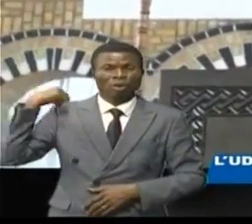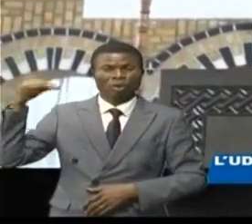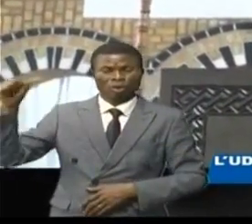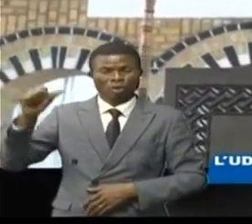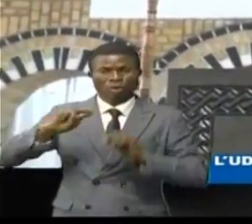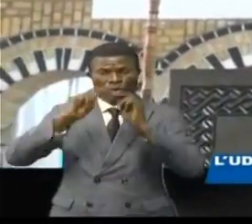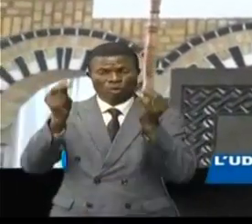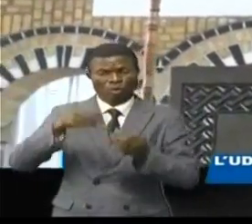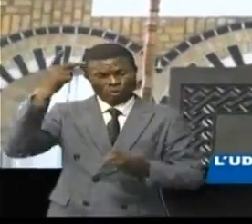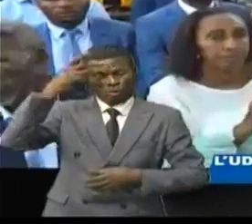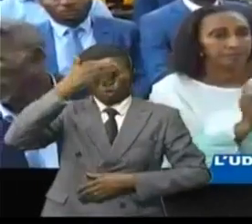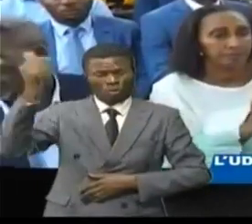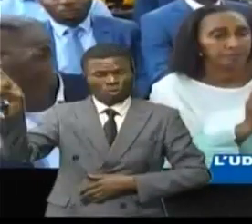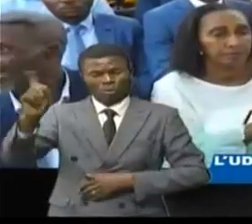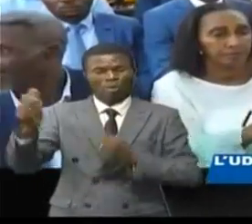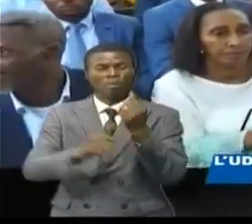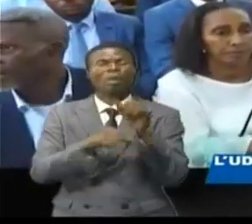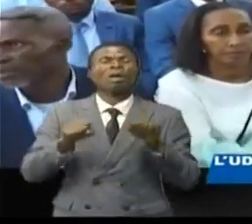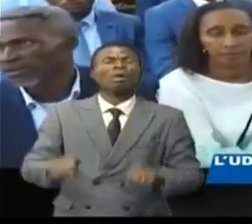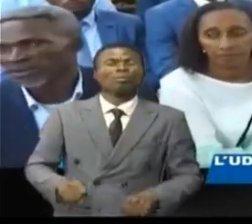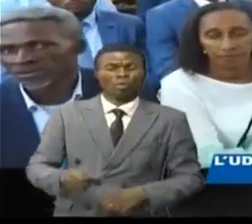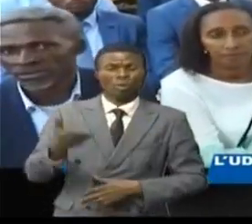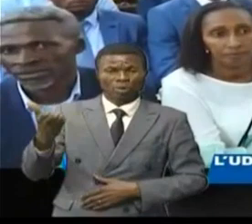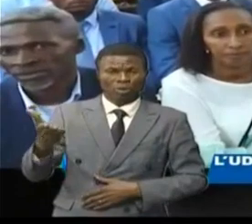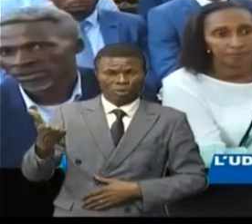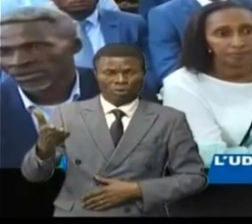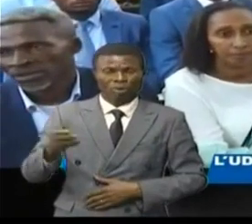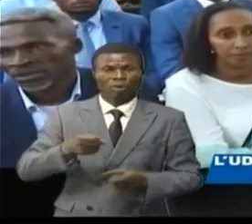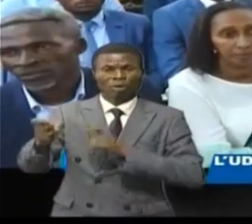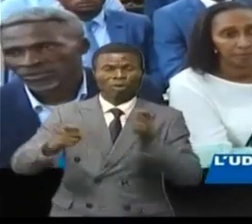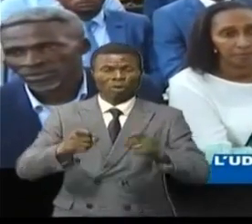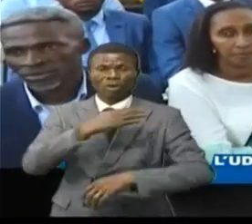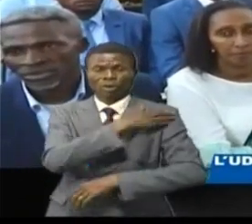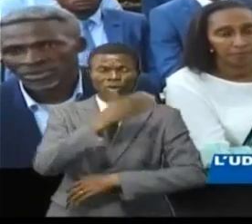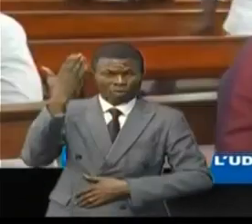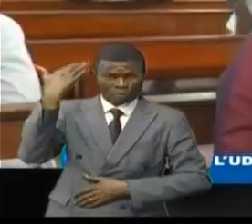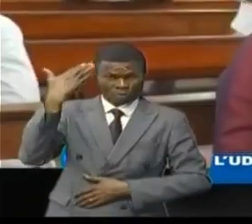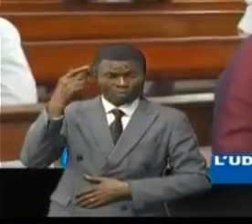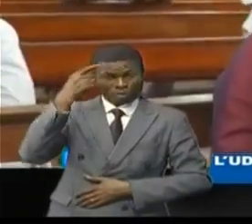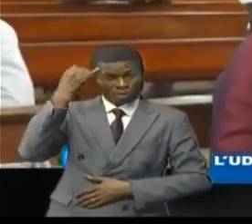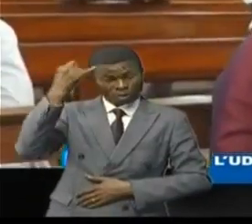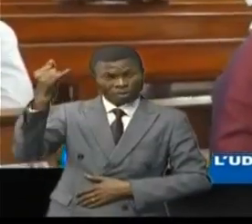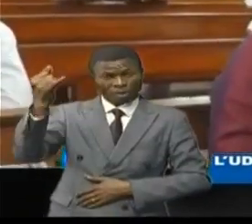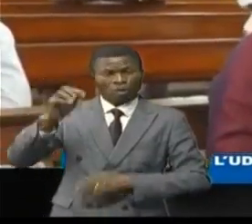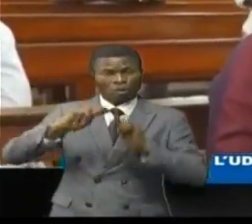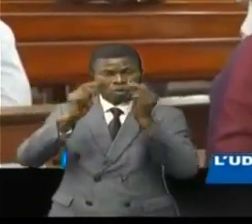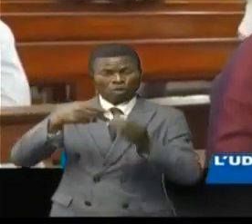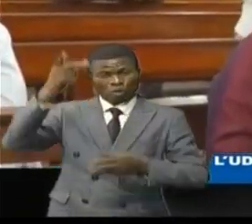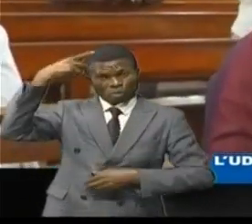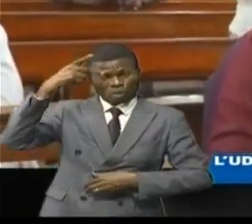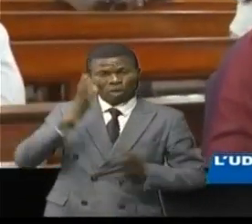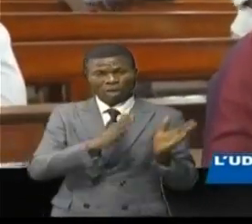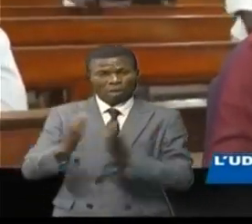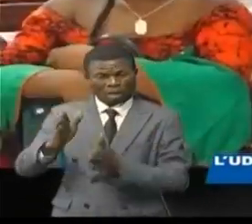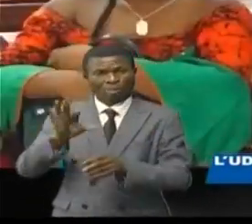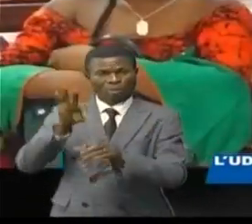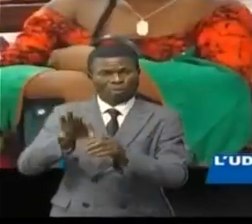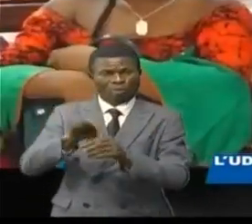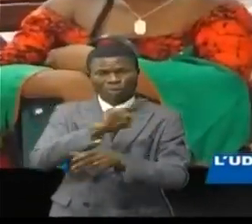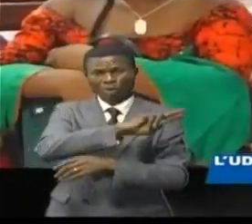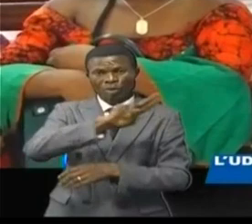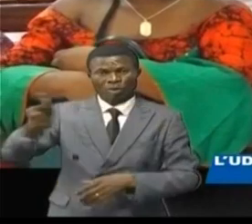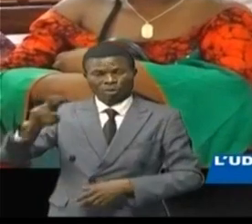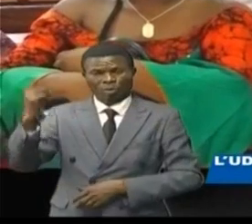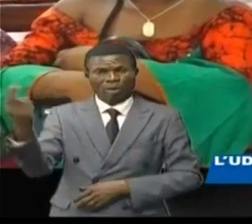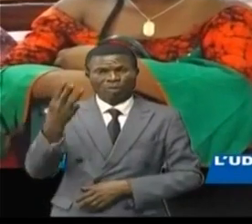parti n'oubliera jamais les victimes des barbaries des régimes précédents. Selon lui, son parti se prépare pour aller aux élections en